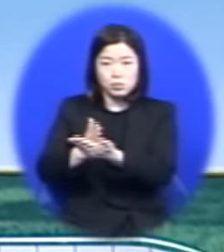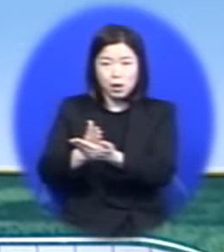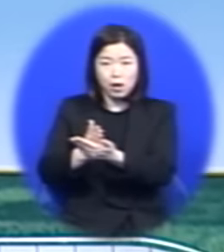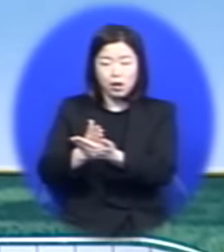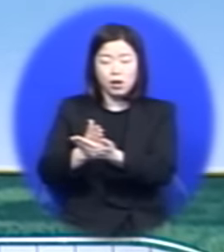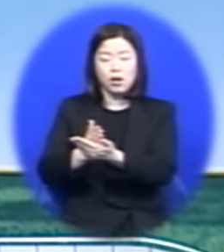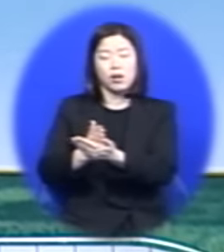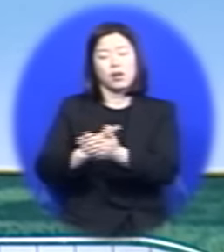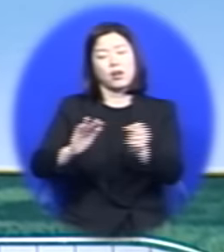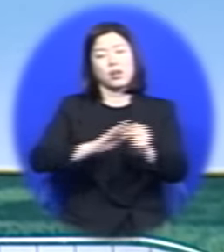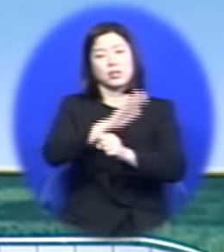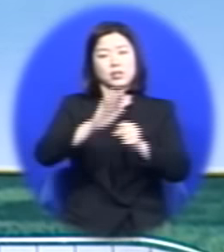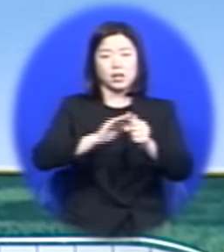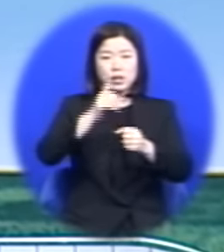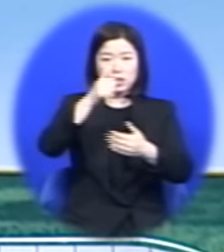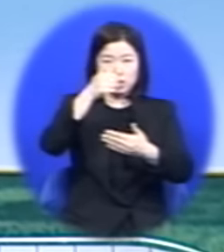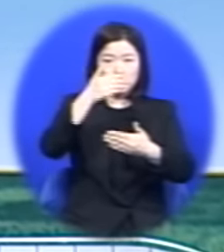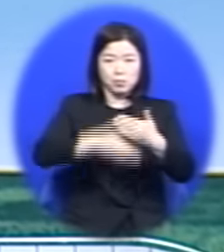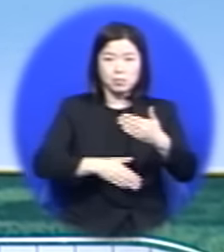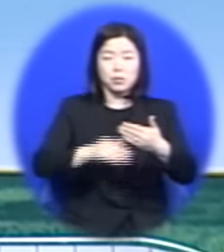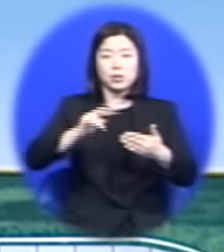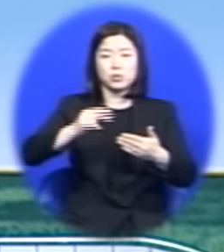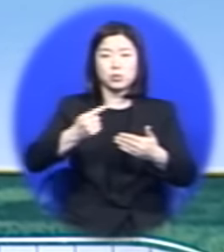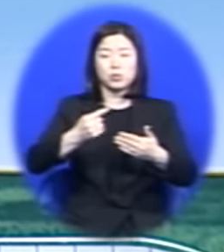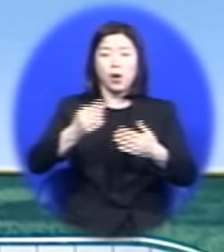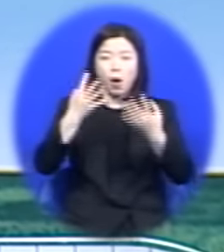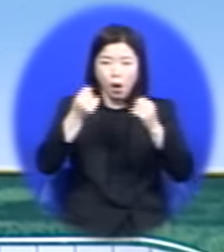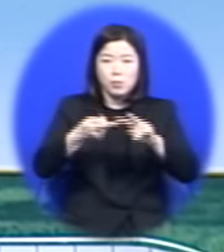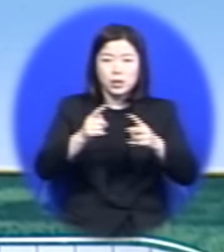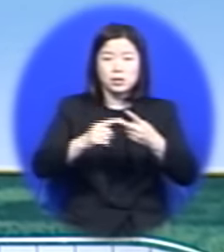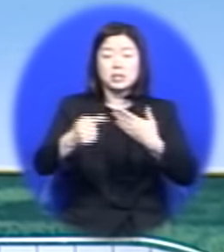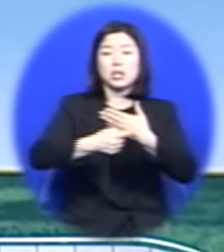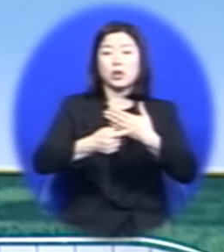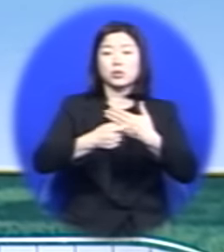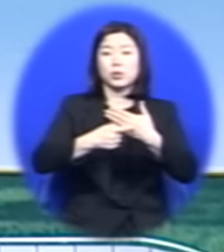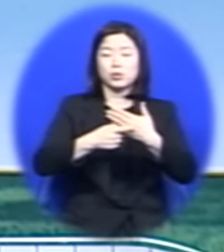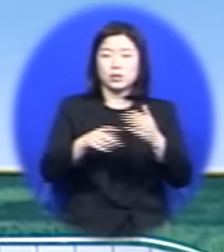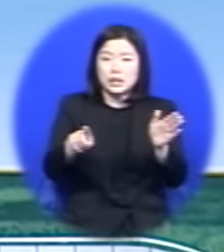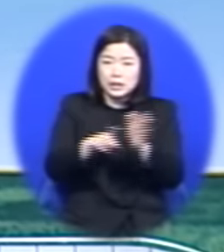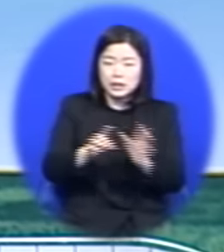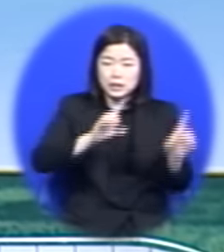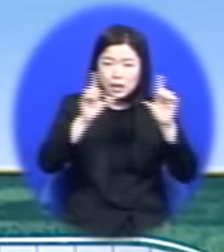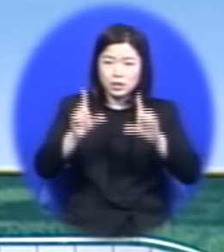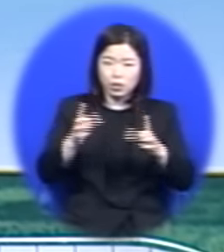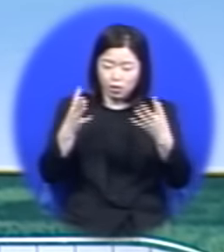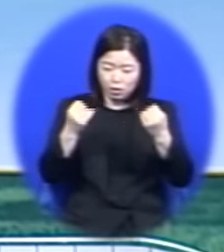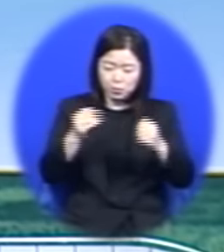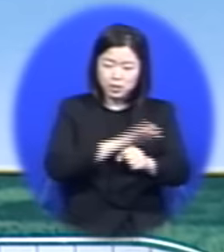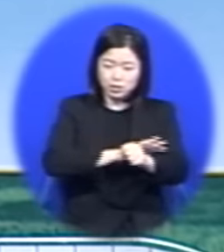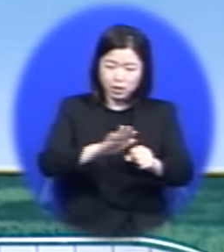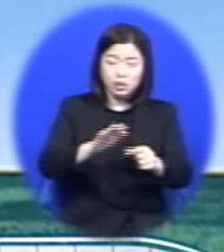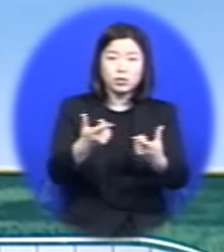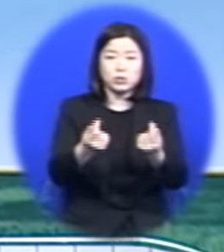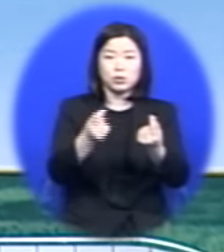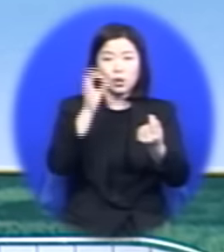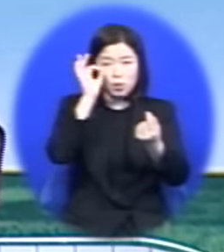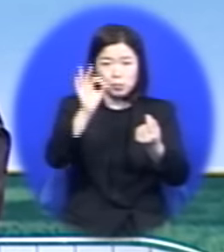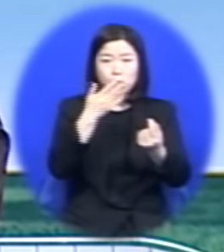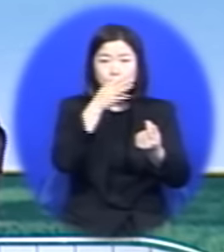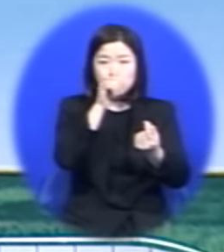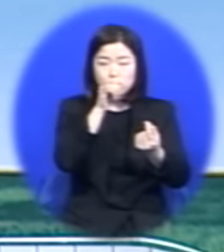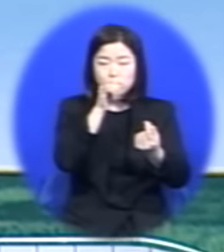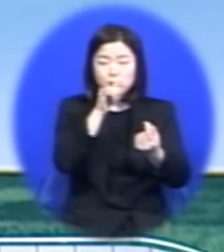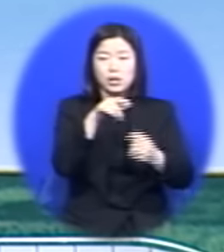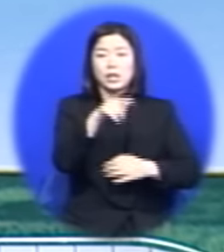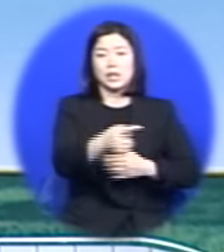사랑이 빠지고도 얼마든지 겉으로는 신앙생활 열심히 하는 것처럼 보일 수 있단 말입니다. 그런데 이렇게